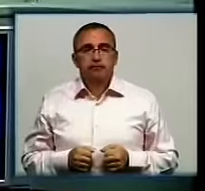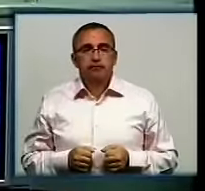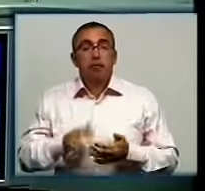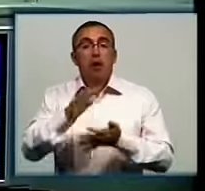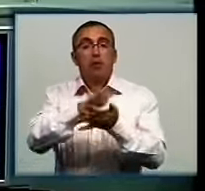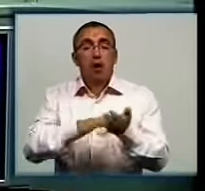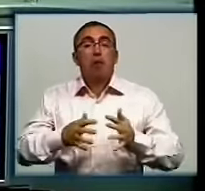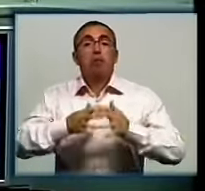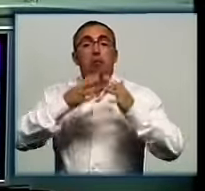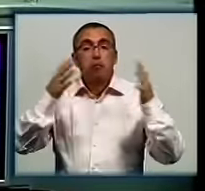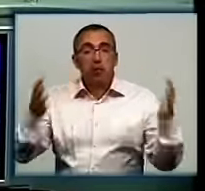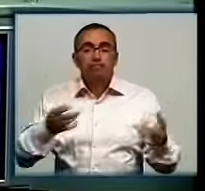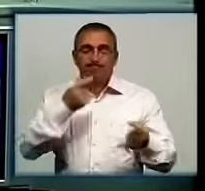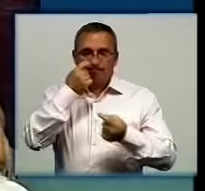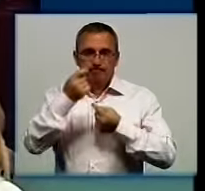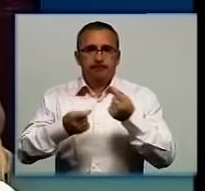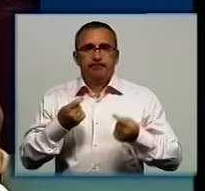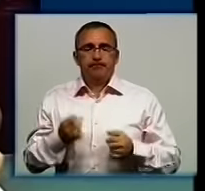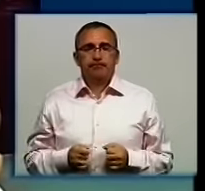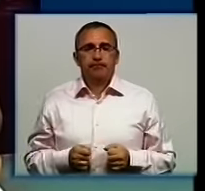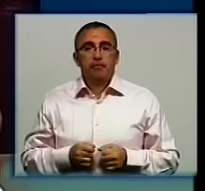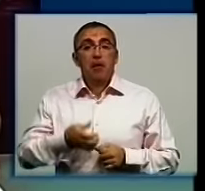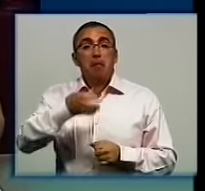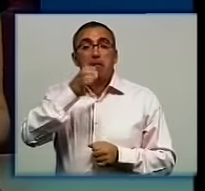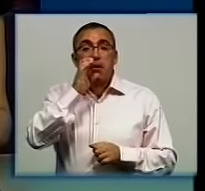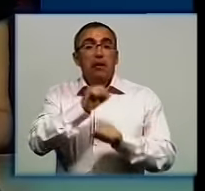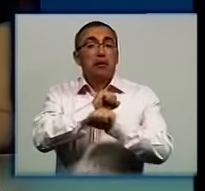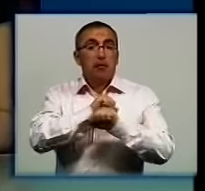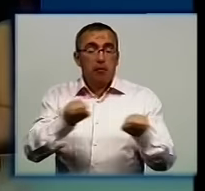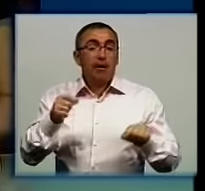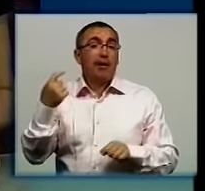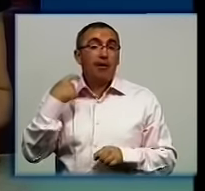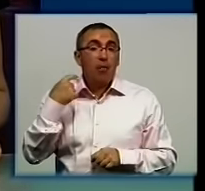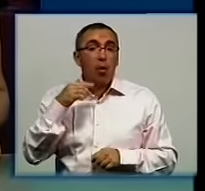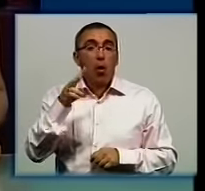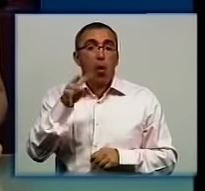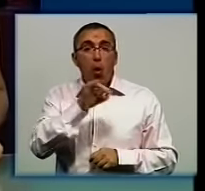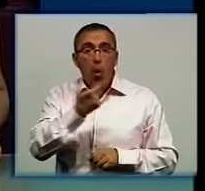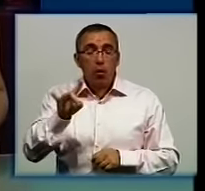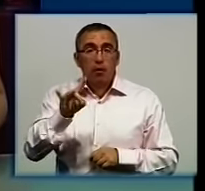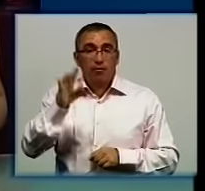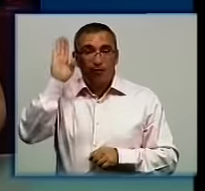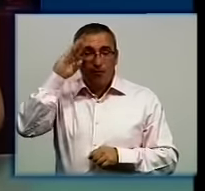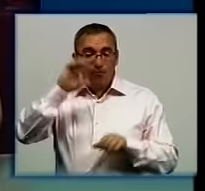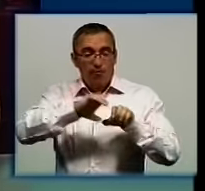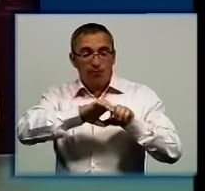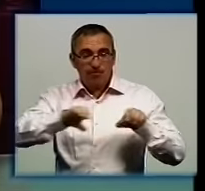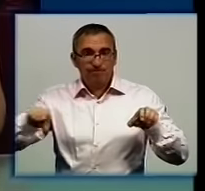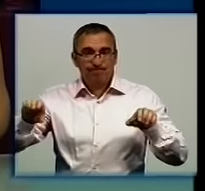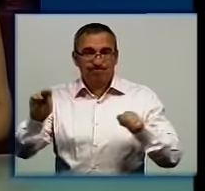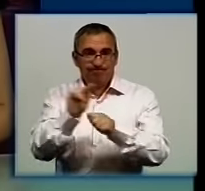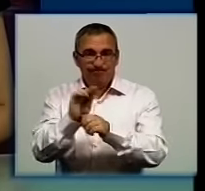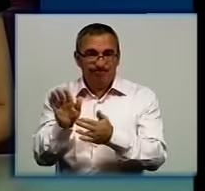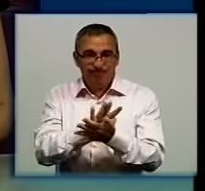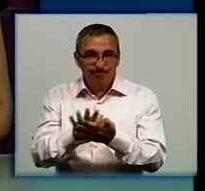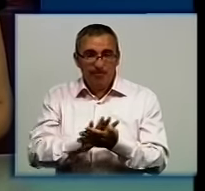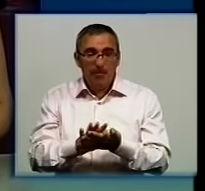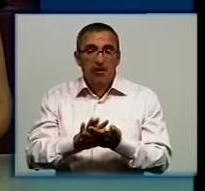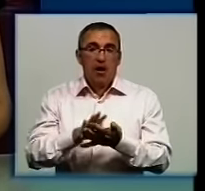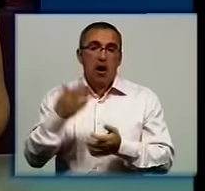Далі більше про це і не тільки. Пити не можна. На Кіровоградщині хлорують воду. Дезінфекцію водопровідних мереж уже провели в Олександрії